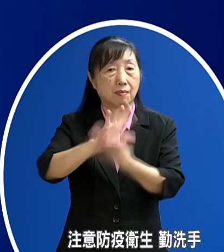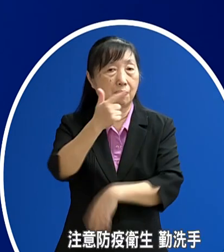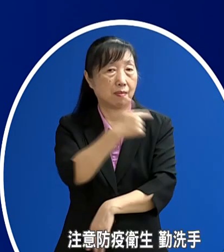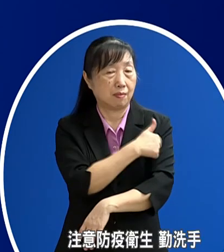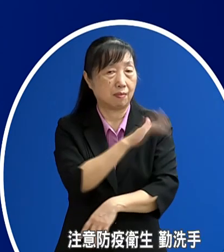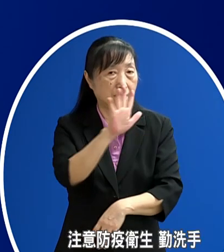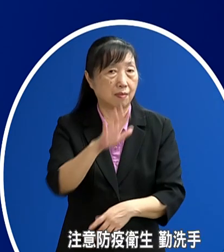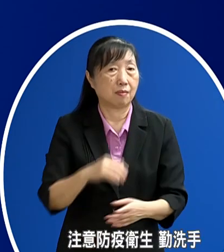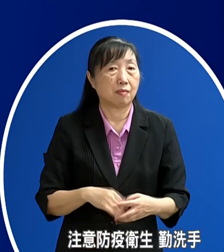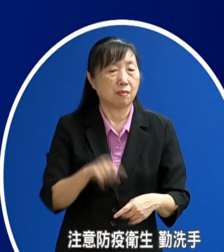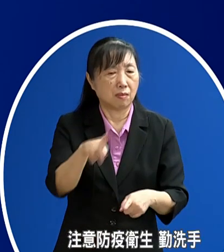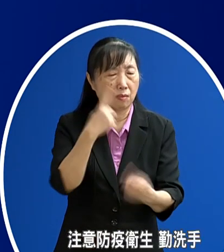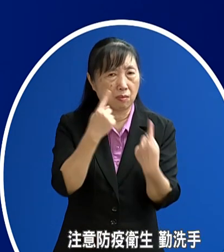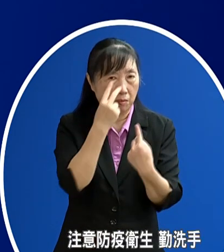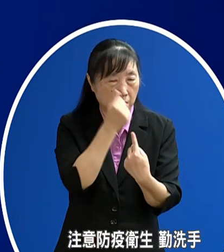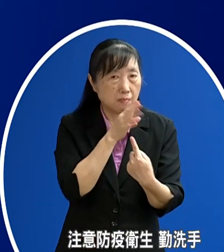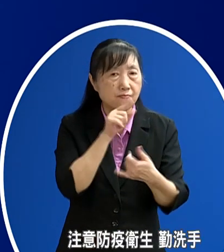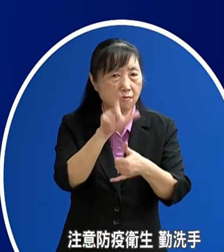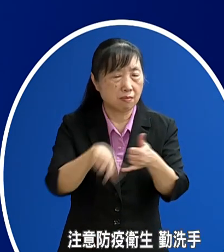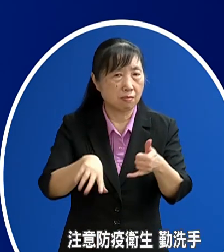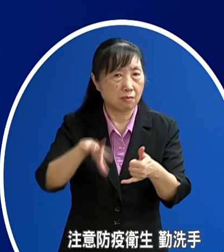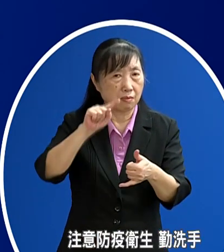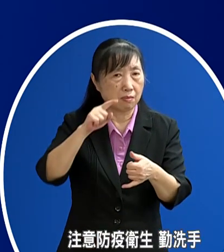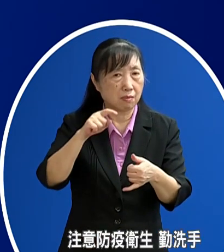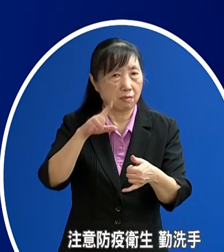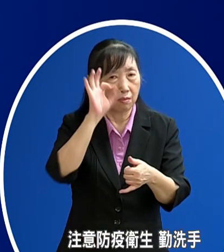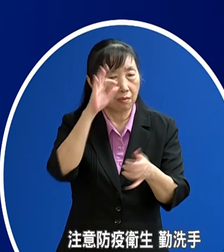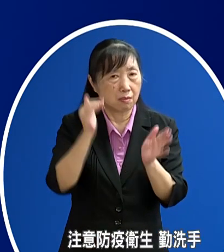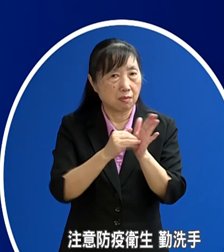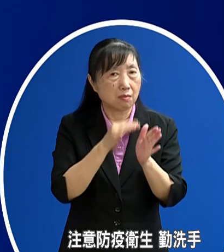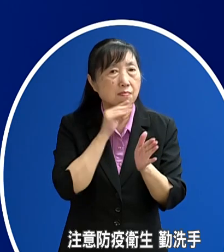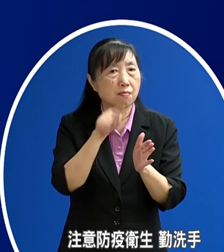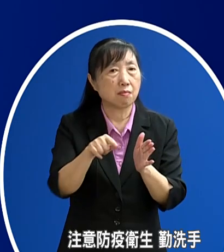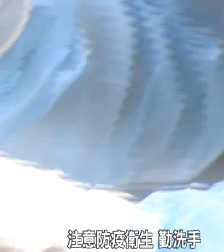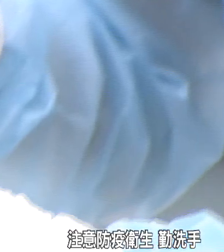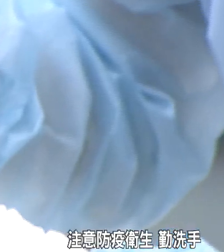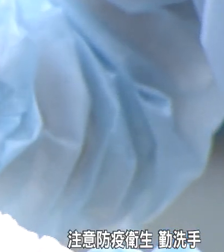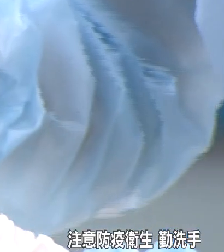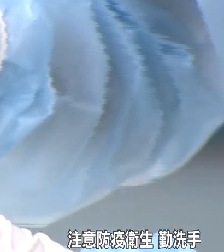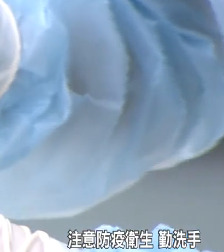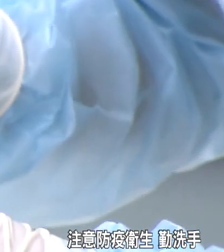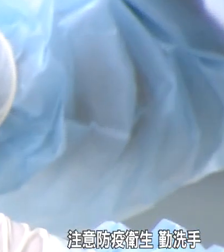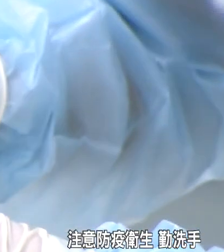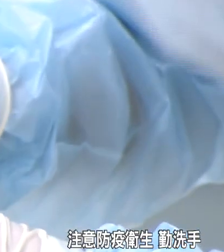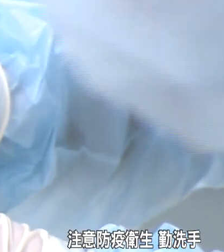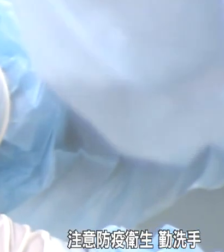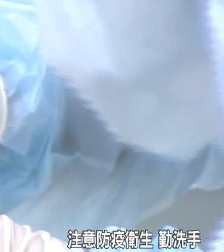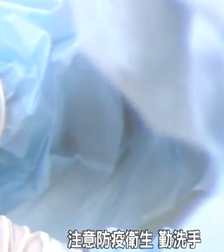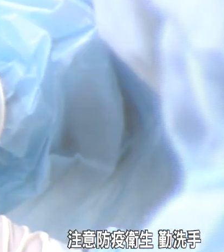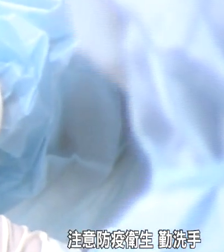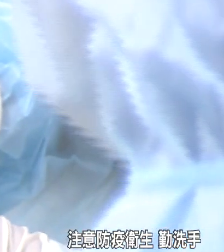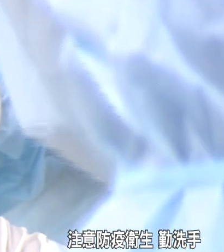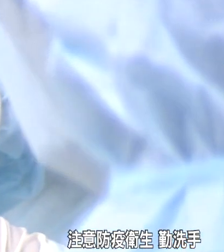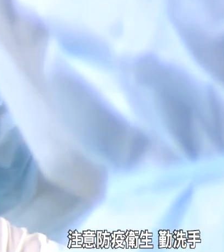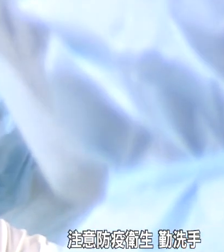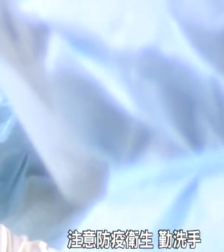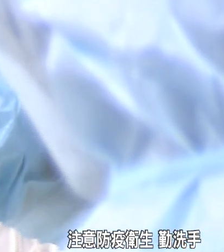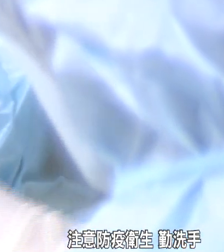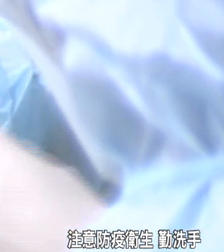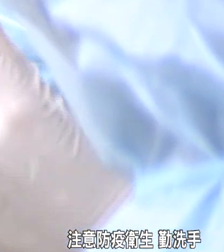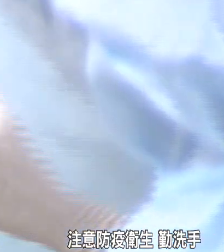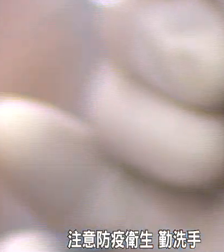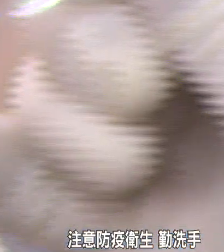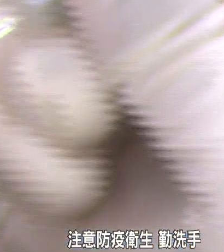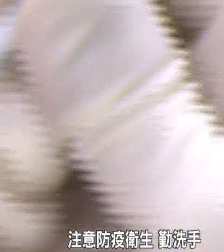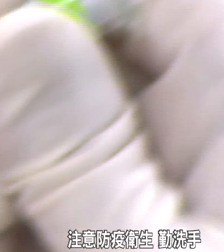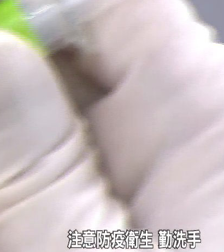接种。不过他在7月底的时候其实就在越南有先确诊过。 另外，国内高端再增一例接种后死亡个案，